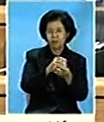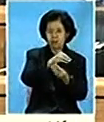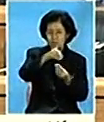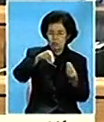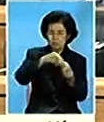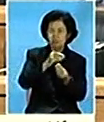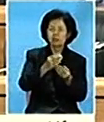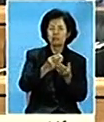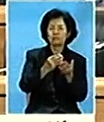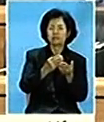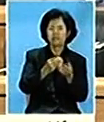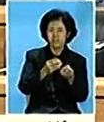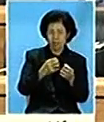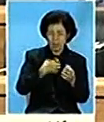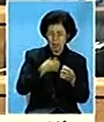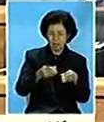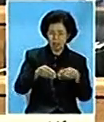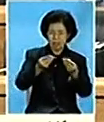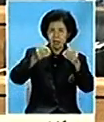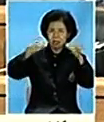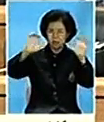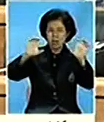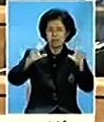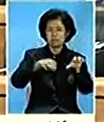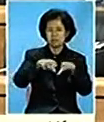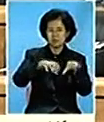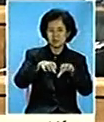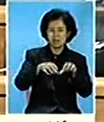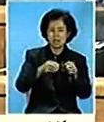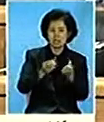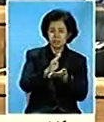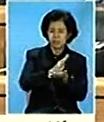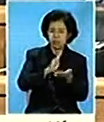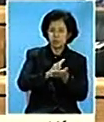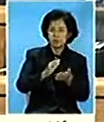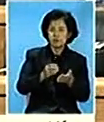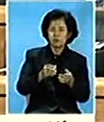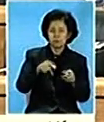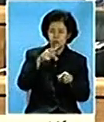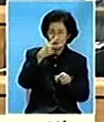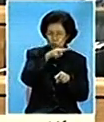จะให้รัฐบาลเนี่ยได้เน้นในเรื่องการบริหารจัดการแบบบูรณาการโดยเน้นพื้นที่เป็นหลัก